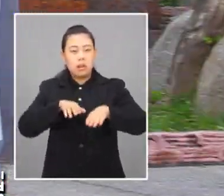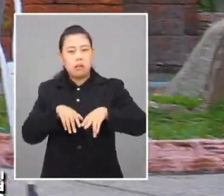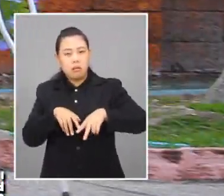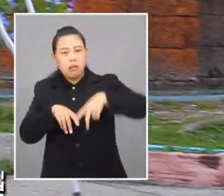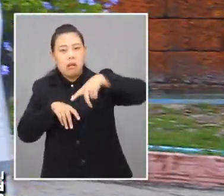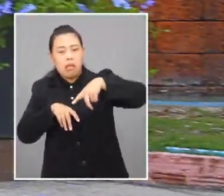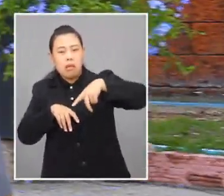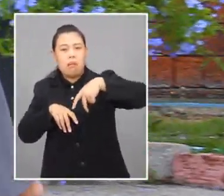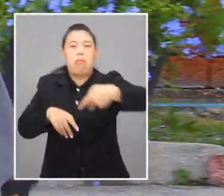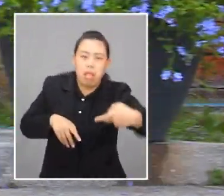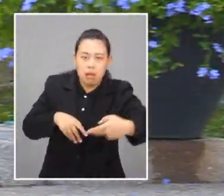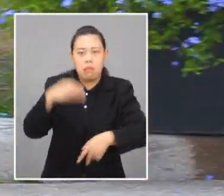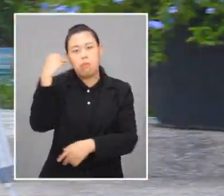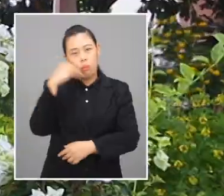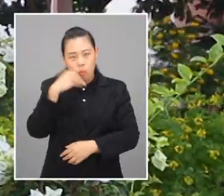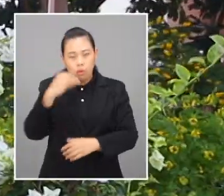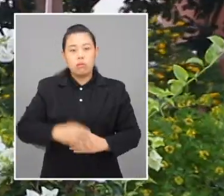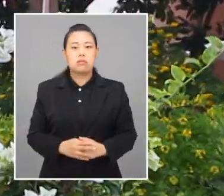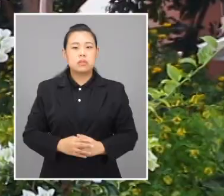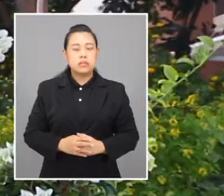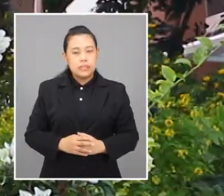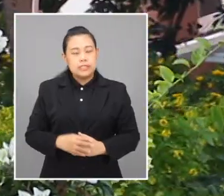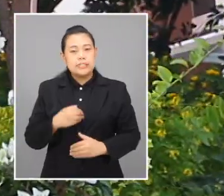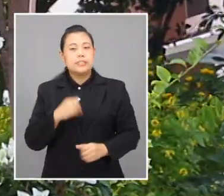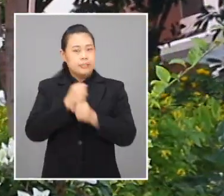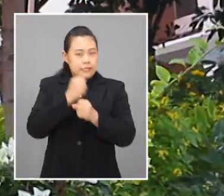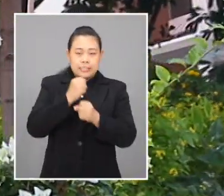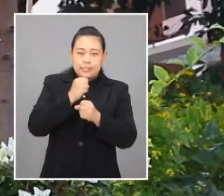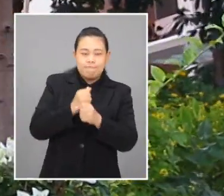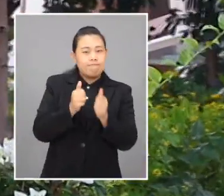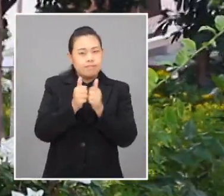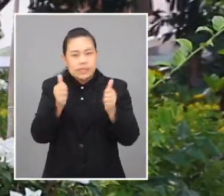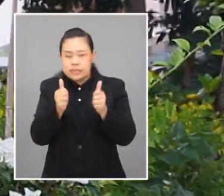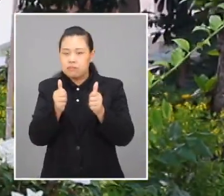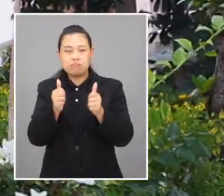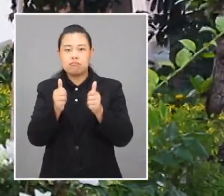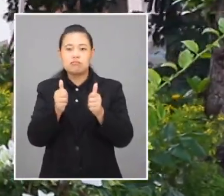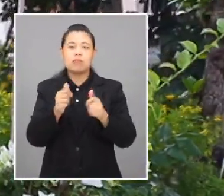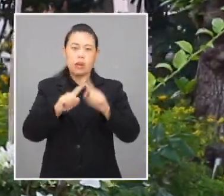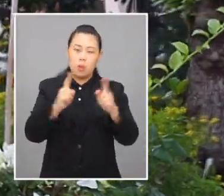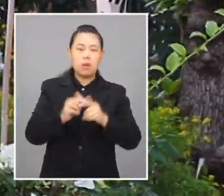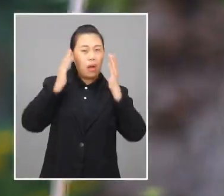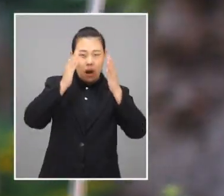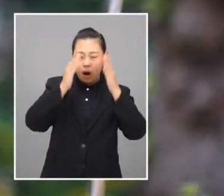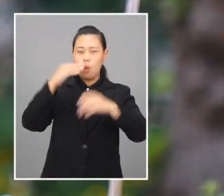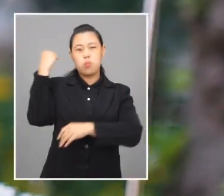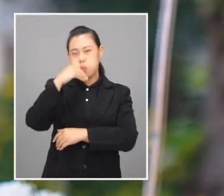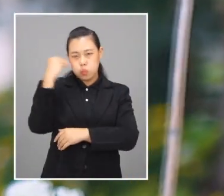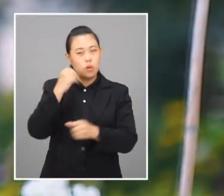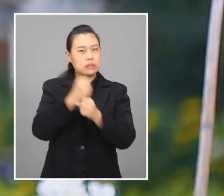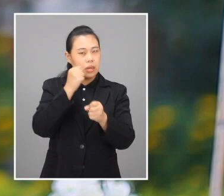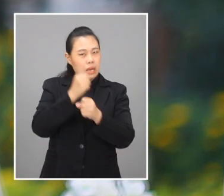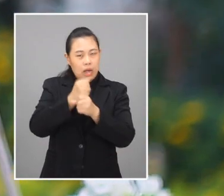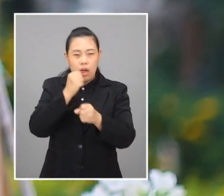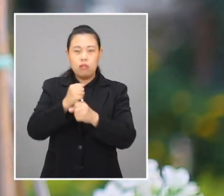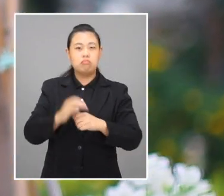ล้มทุกทีกล้าพูดถึงมันจะไม่ดีที่สุดนะคะแต่ก็ทำเต็มที่ทุกวันกล้าพูดว่าทำเต็มที่ทุกวันทำเท่า